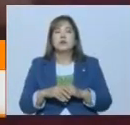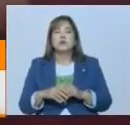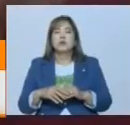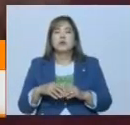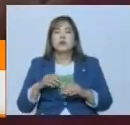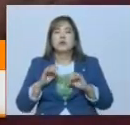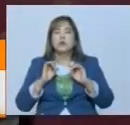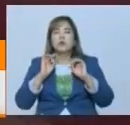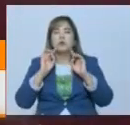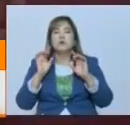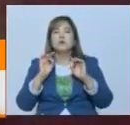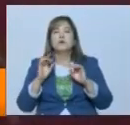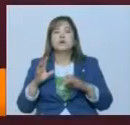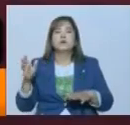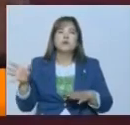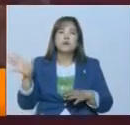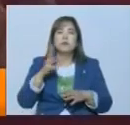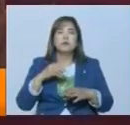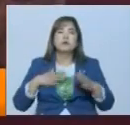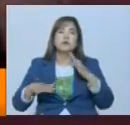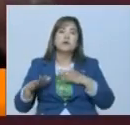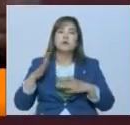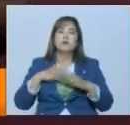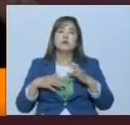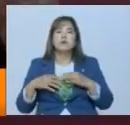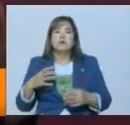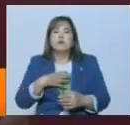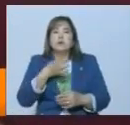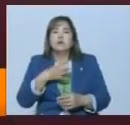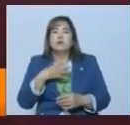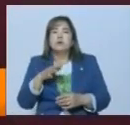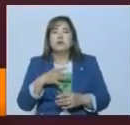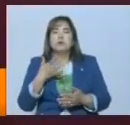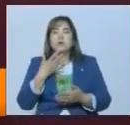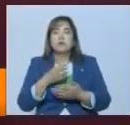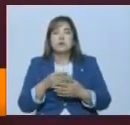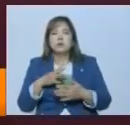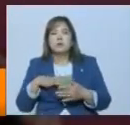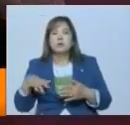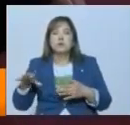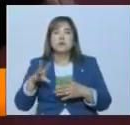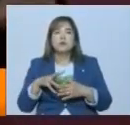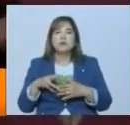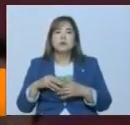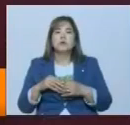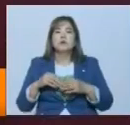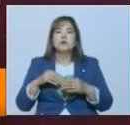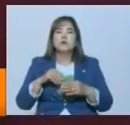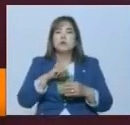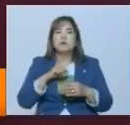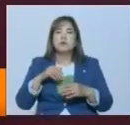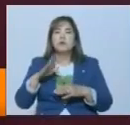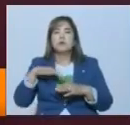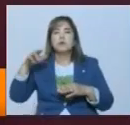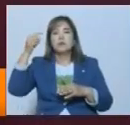Голос Гарике всегда радовал слух народа. Он всегда волновал своими напевами души людей. Чтобы освежить его произведение в народной